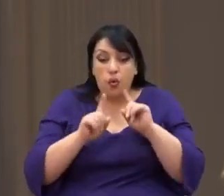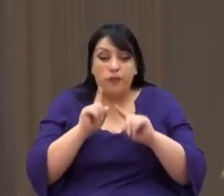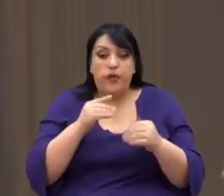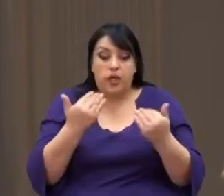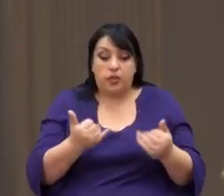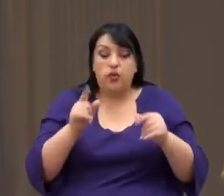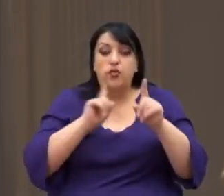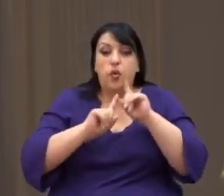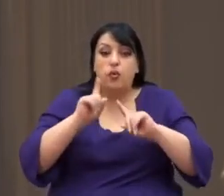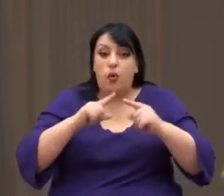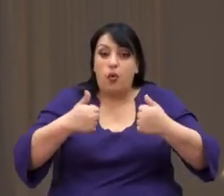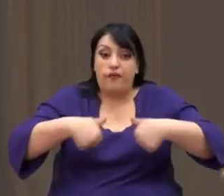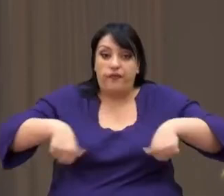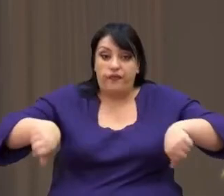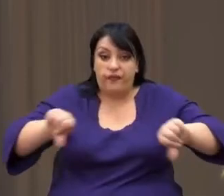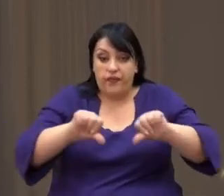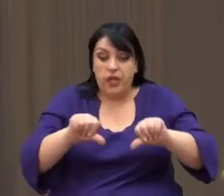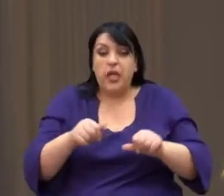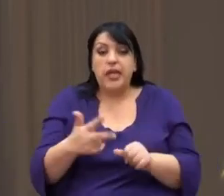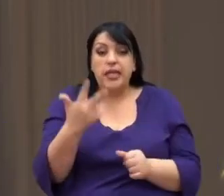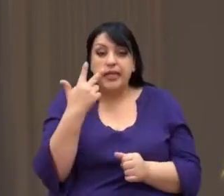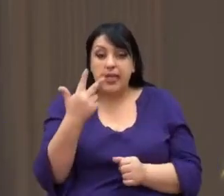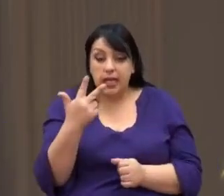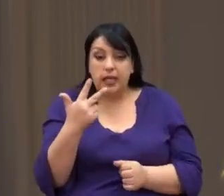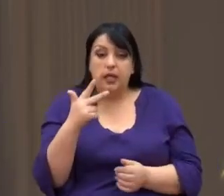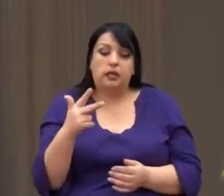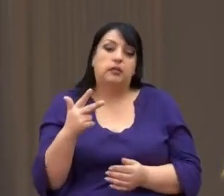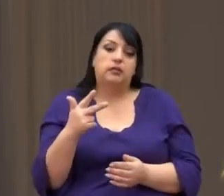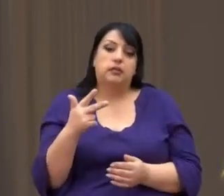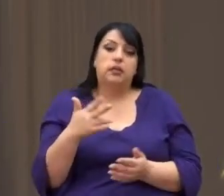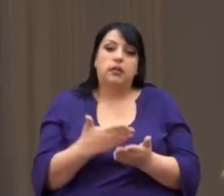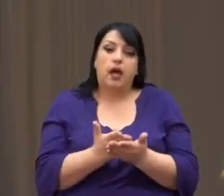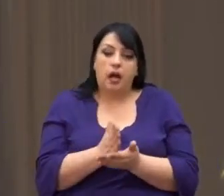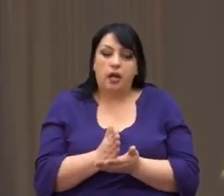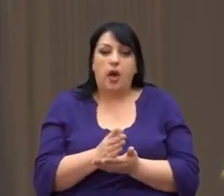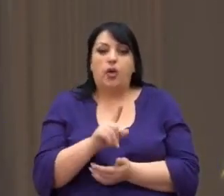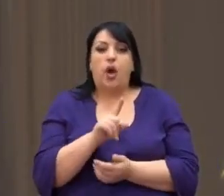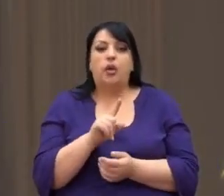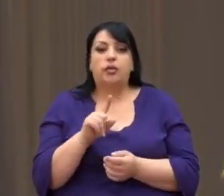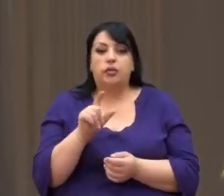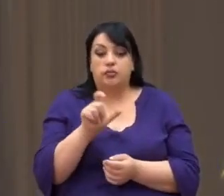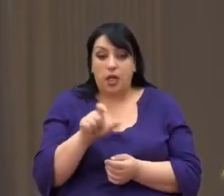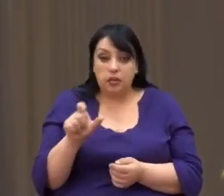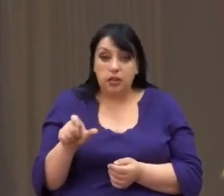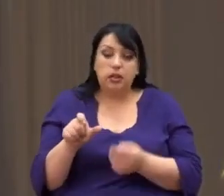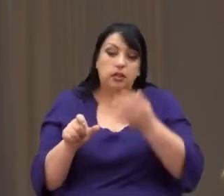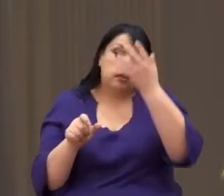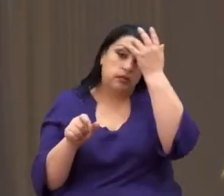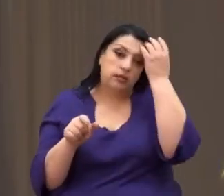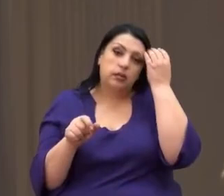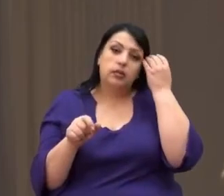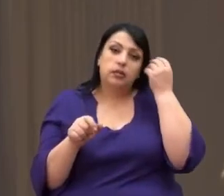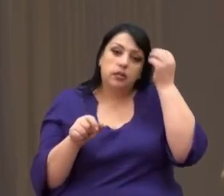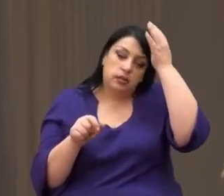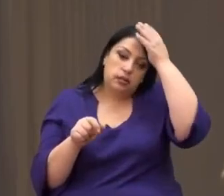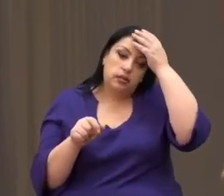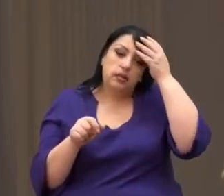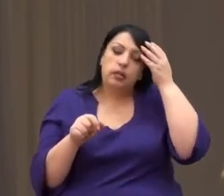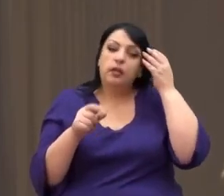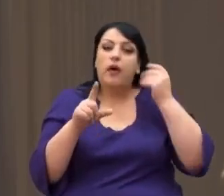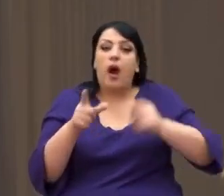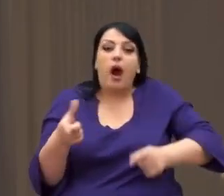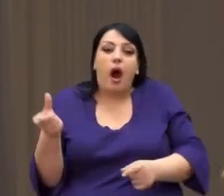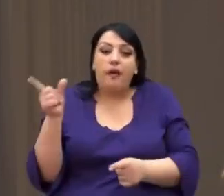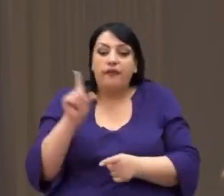ժողովում ներկայացված երեք քաղաքական ուժերը ամրագրել են իրենց նախընտրական ծրագրերում.